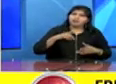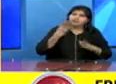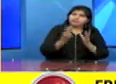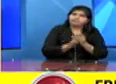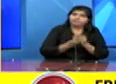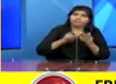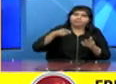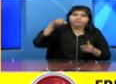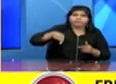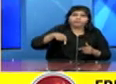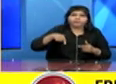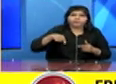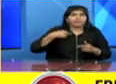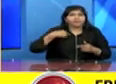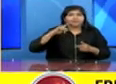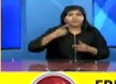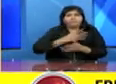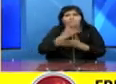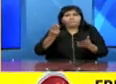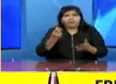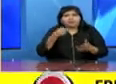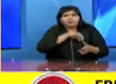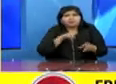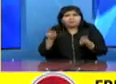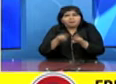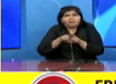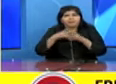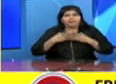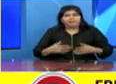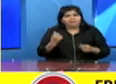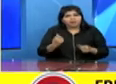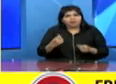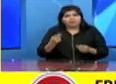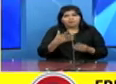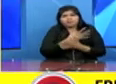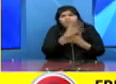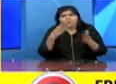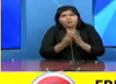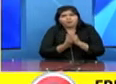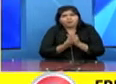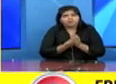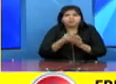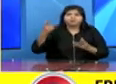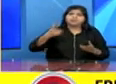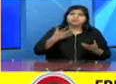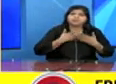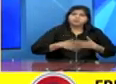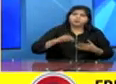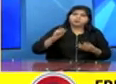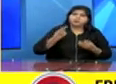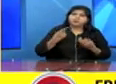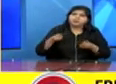यानी आरोग्य ही सबसे बड़ा भाग्य है। दुनिया में सभी सुख का